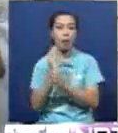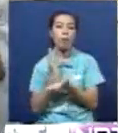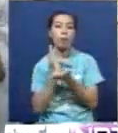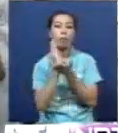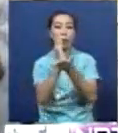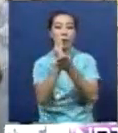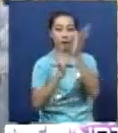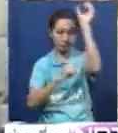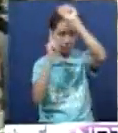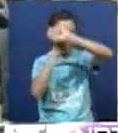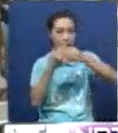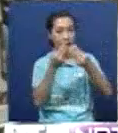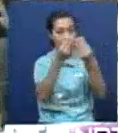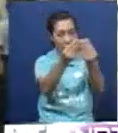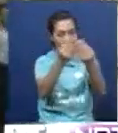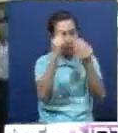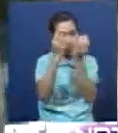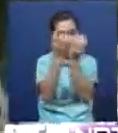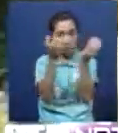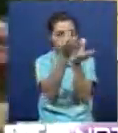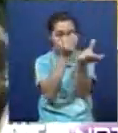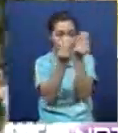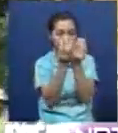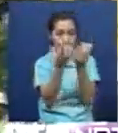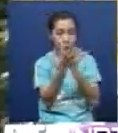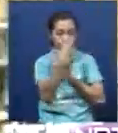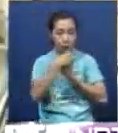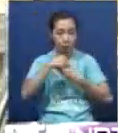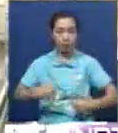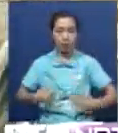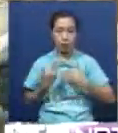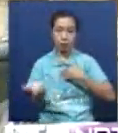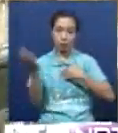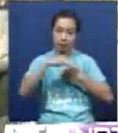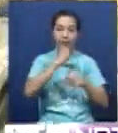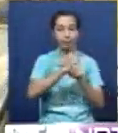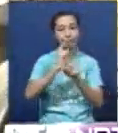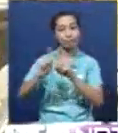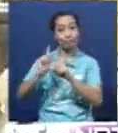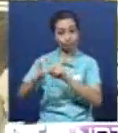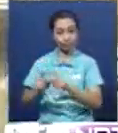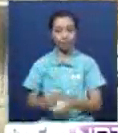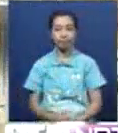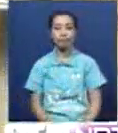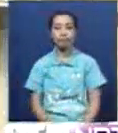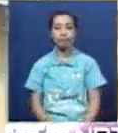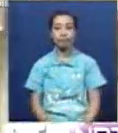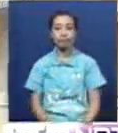าตลอดจนนำหลักธรรมทางพระพุทธศาสนามาเป็นแนวทางในการดำเนินชีวิตค่ะ